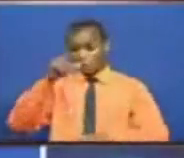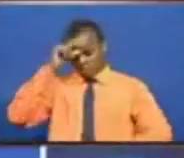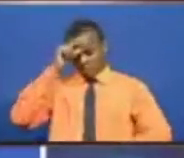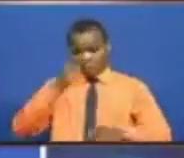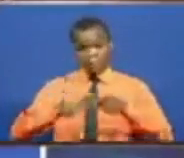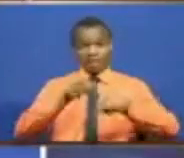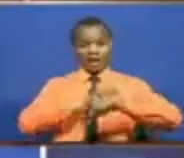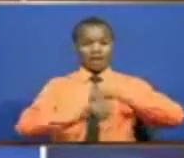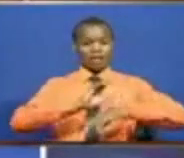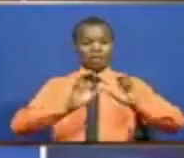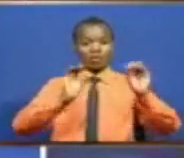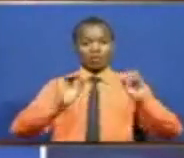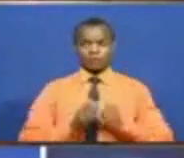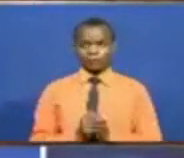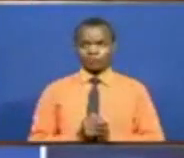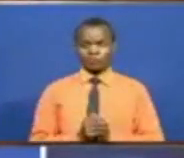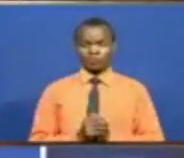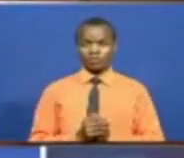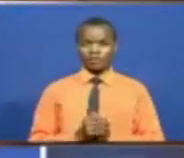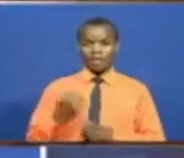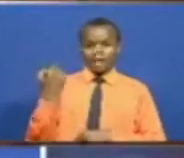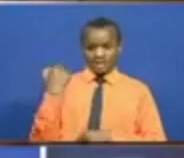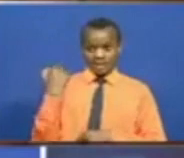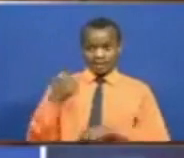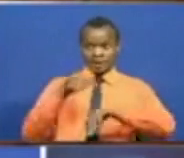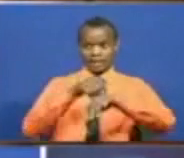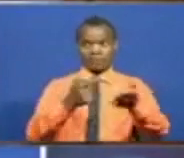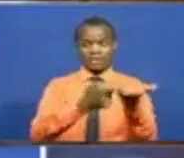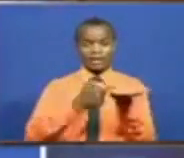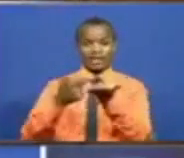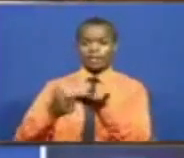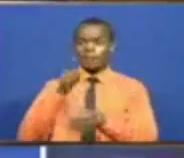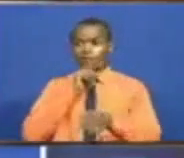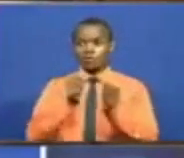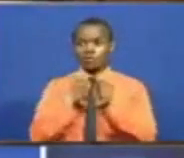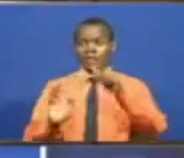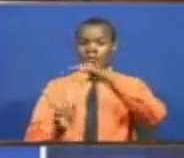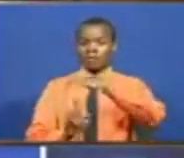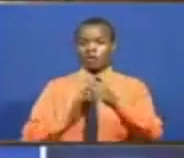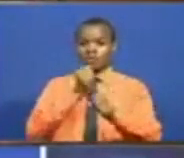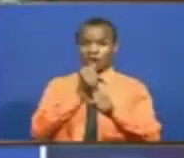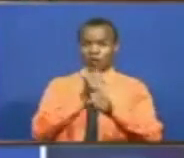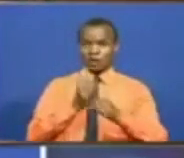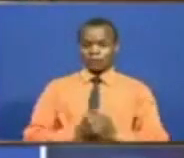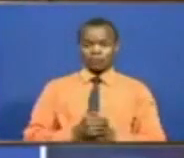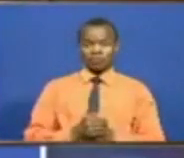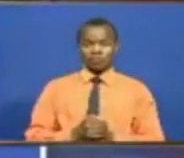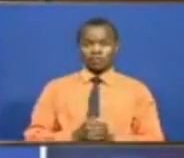kufanyika. Hapo jana, muda mfupi baada ya mashauriano na Wizara ya Leba, maafisa wa chama cha kitaifa cha